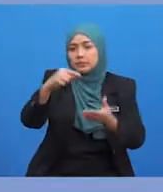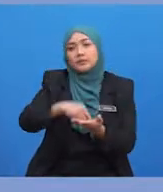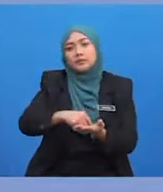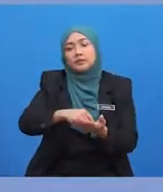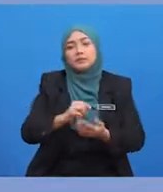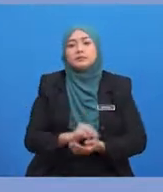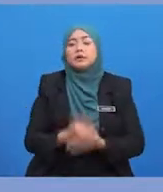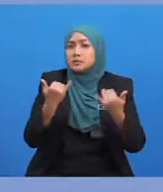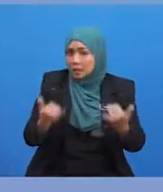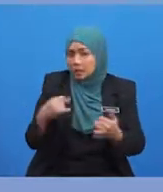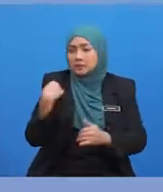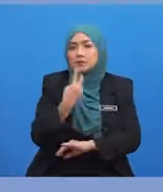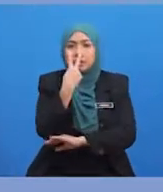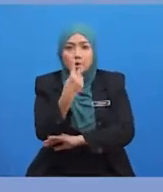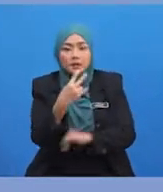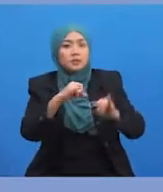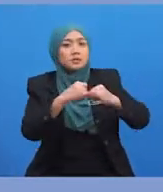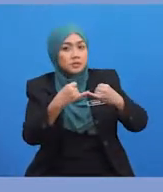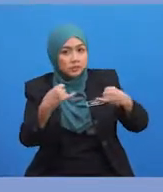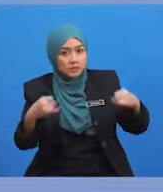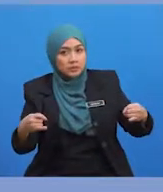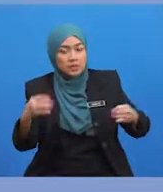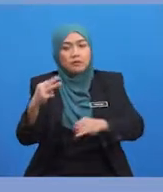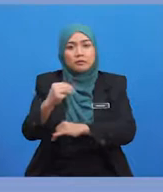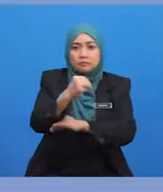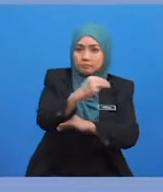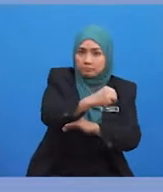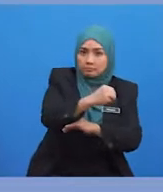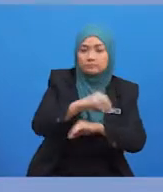ini, iaitu bakteria,